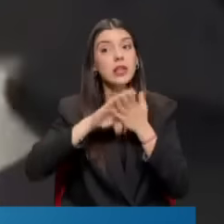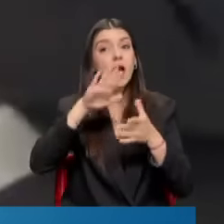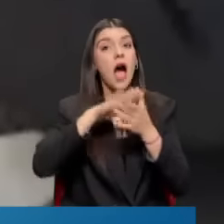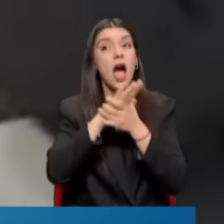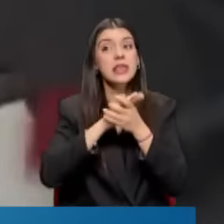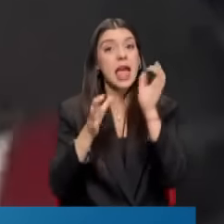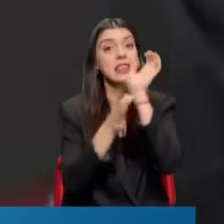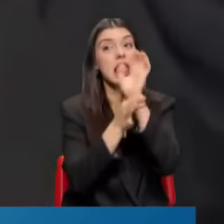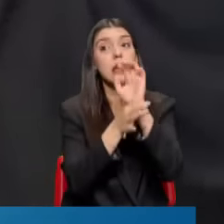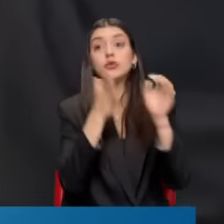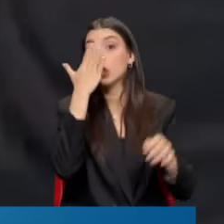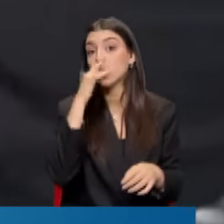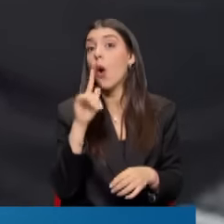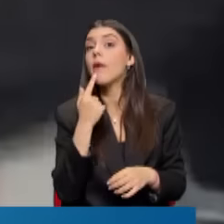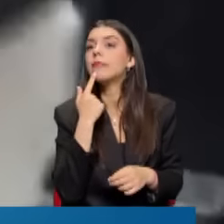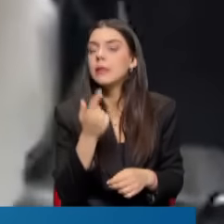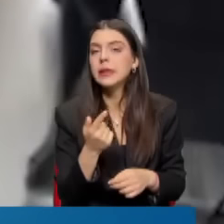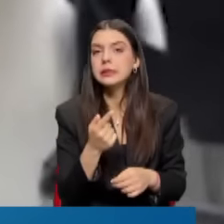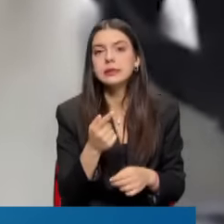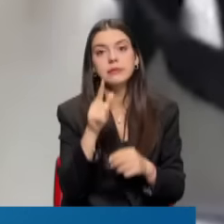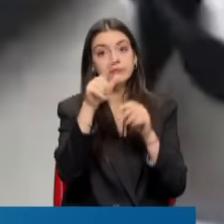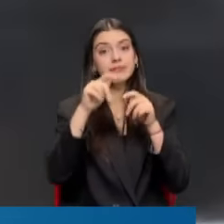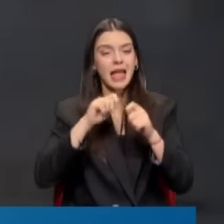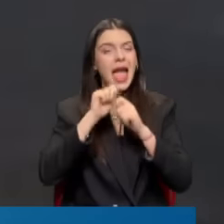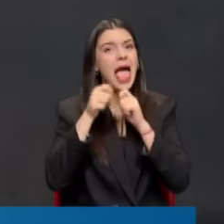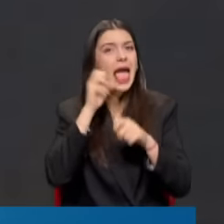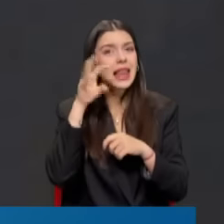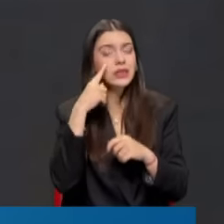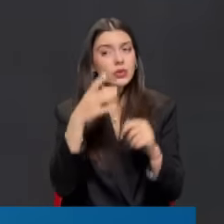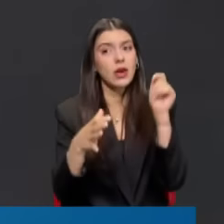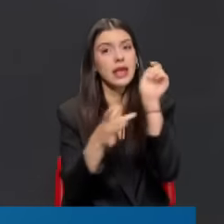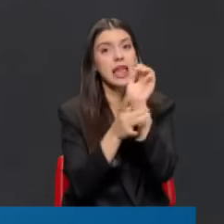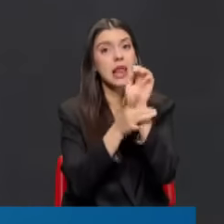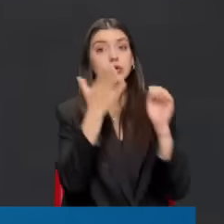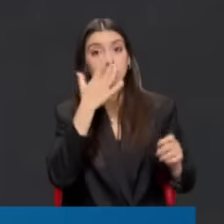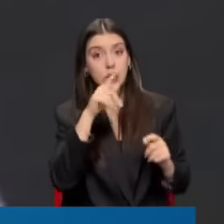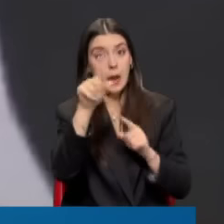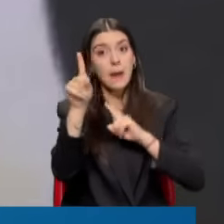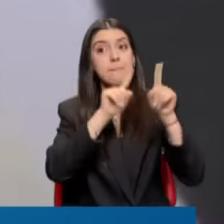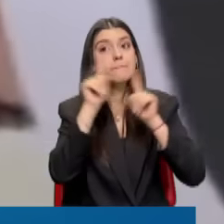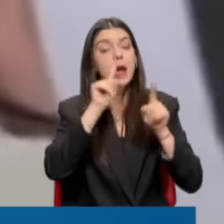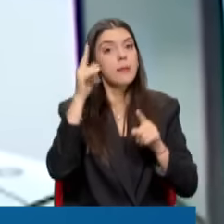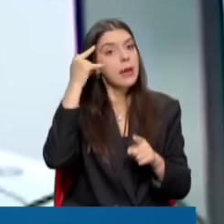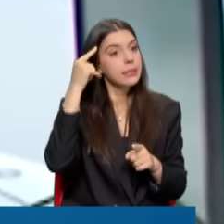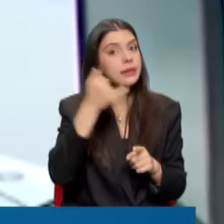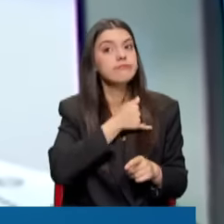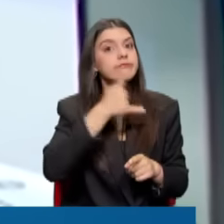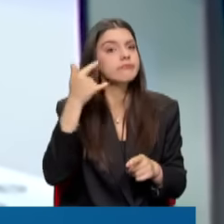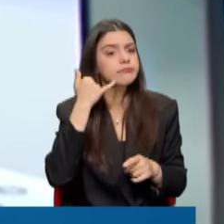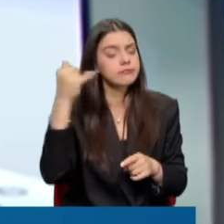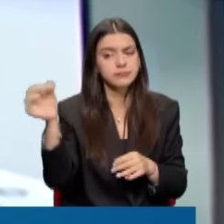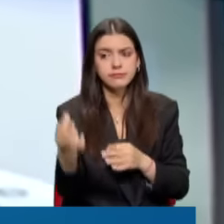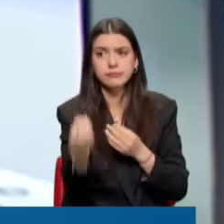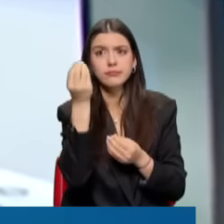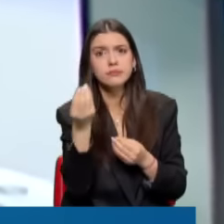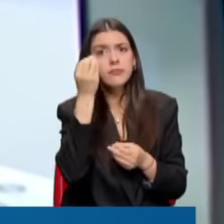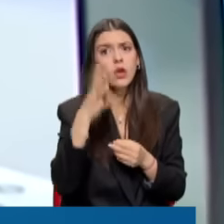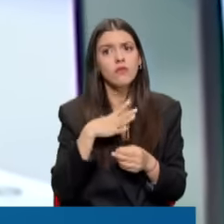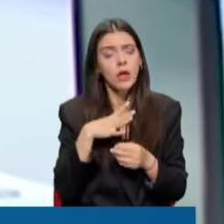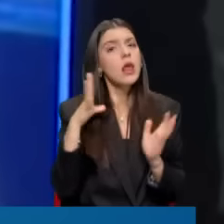yoktu demesi dikkat çekti elektronik kelepçe çıkarıldığında Adalet Bakanlığı'na uyarı gitmesi gerekiyor uyarı gittiyse neden